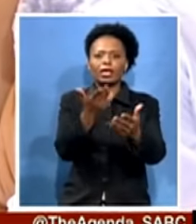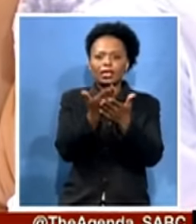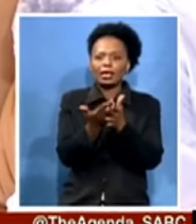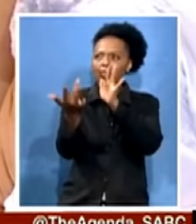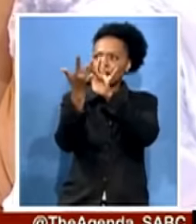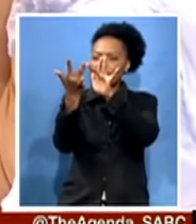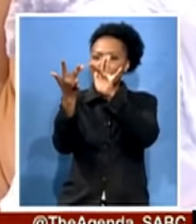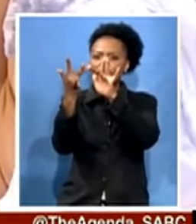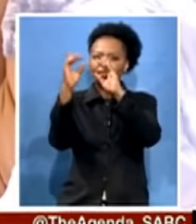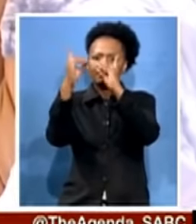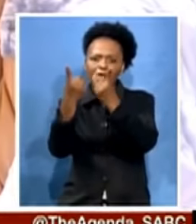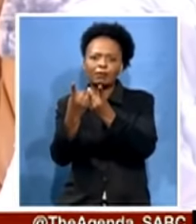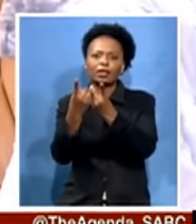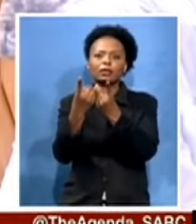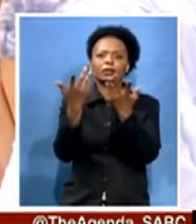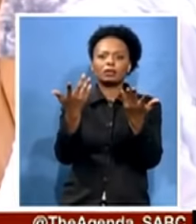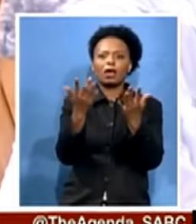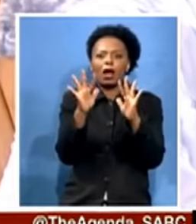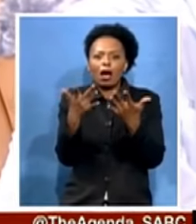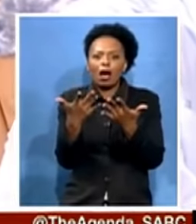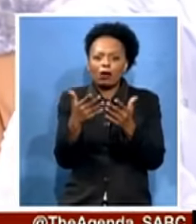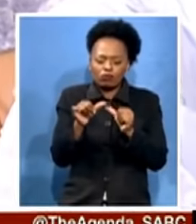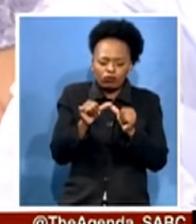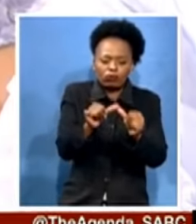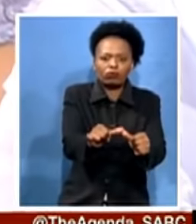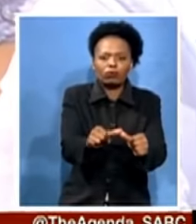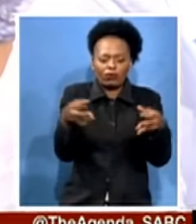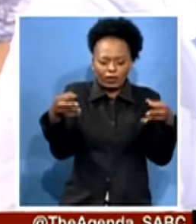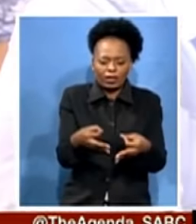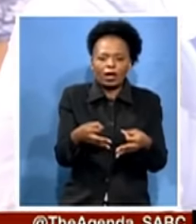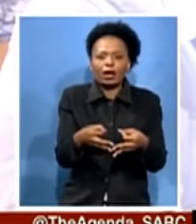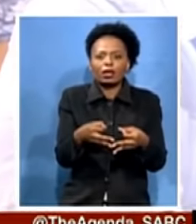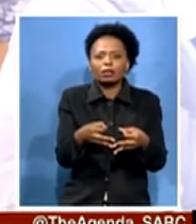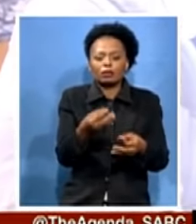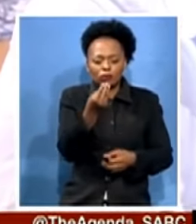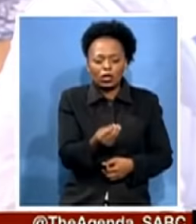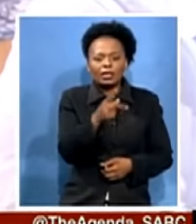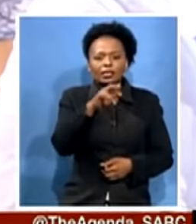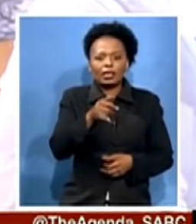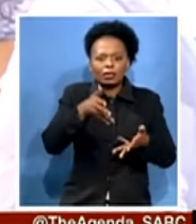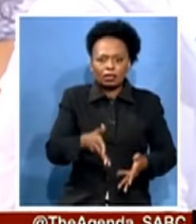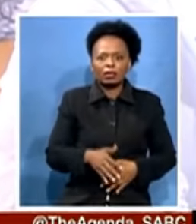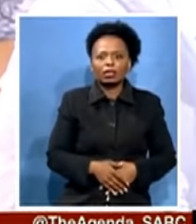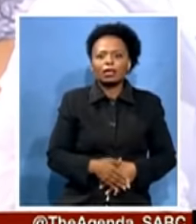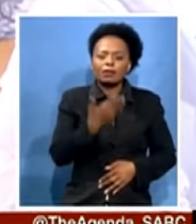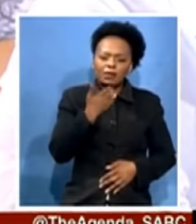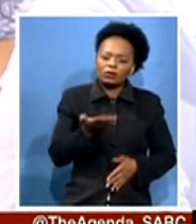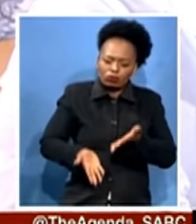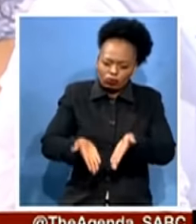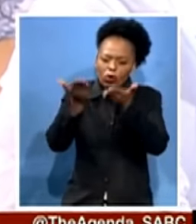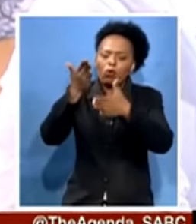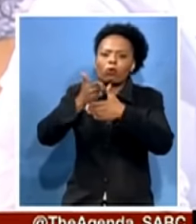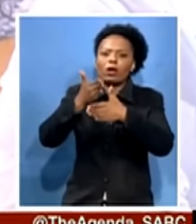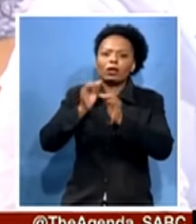Kubonga thina ningayiki lokho enikwenzayo ukuthi abantu mabecindezelwa nina esenaso ukuthi kwenziwa